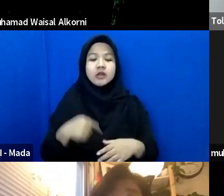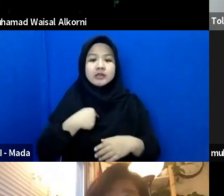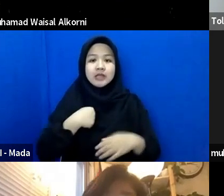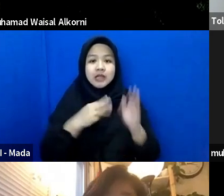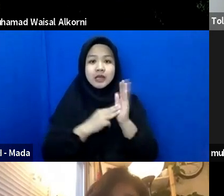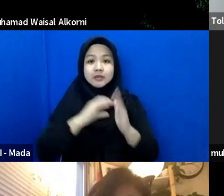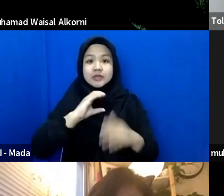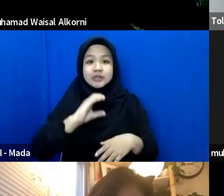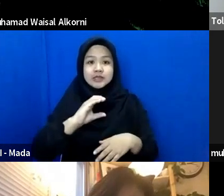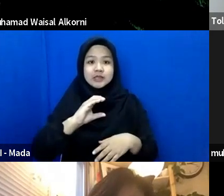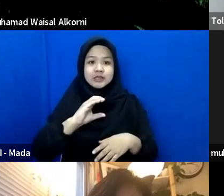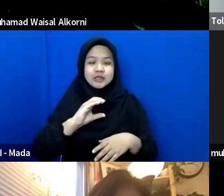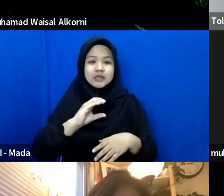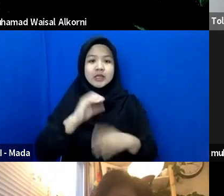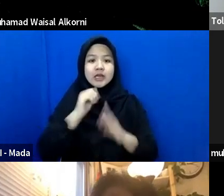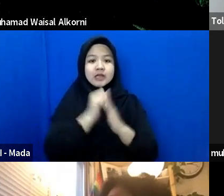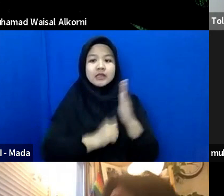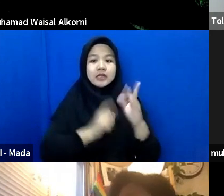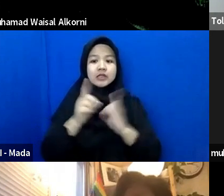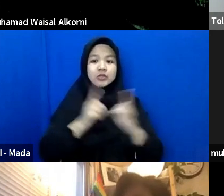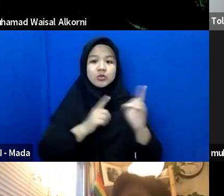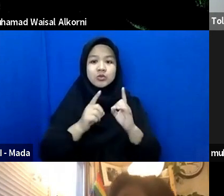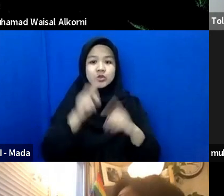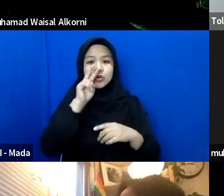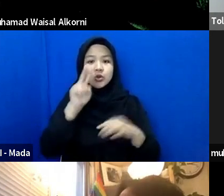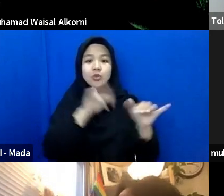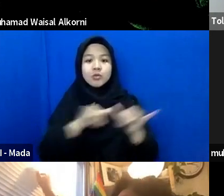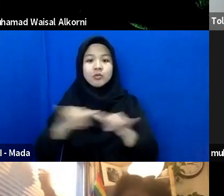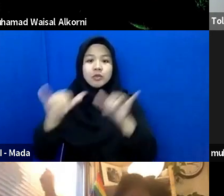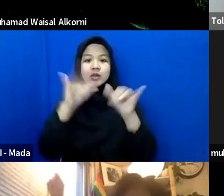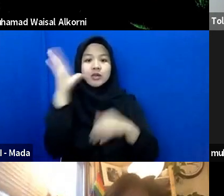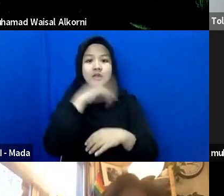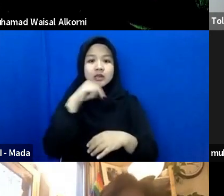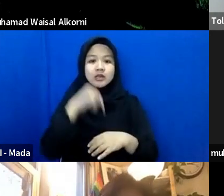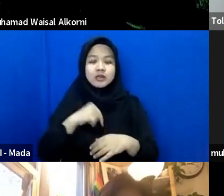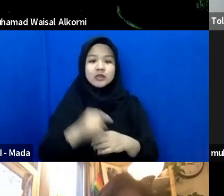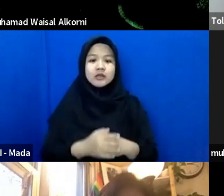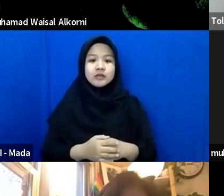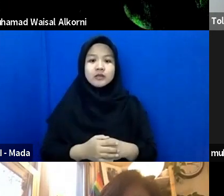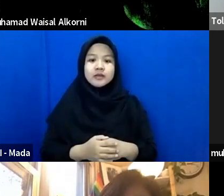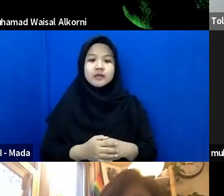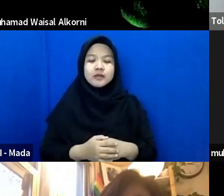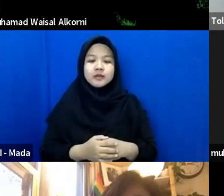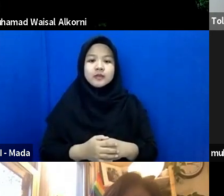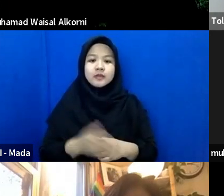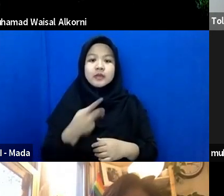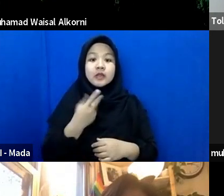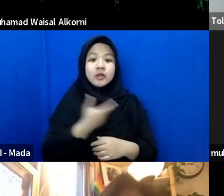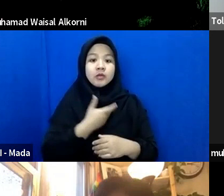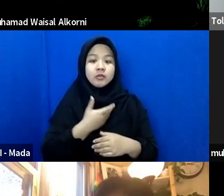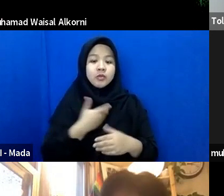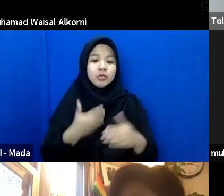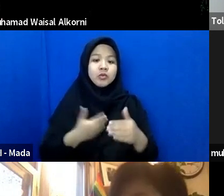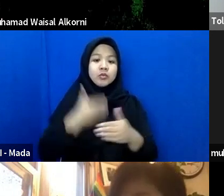MC atau Master of Ceremony pada acara diskusi nobar pada malam hari Hai baik sebelum kita melangkah lebih